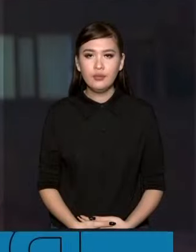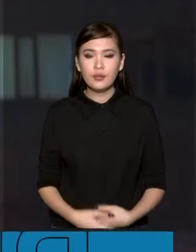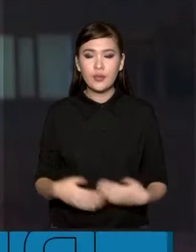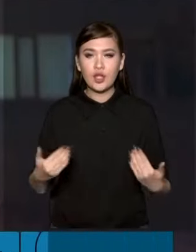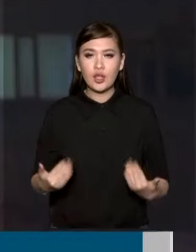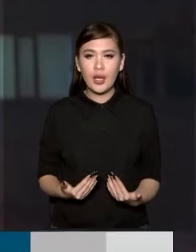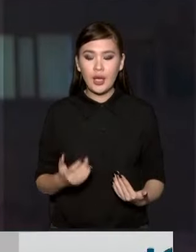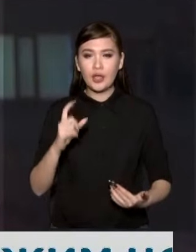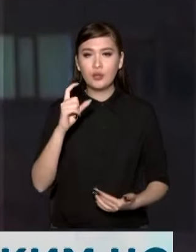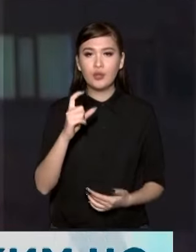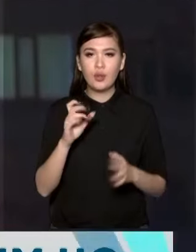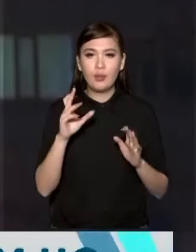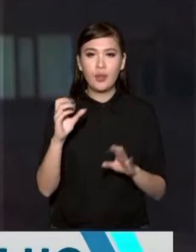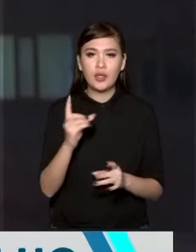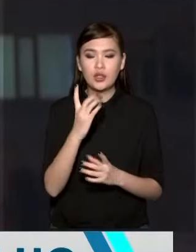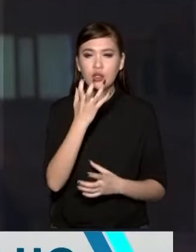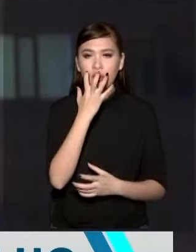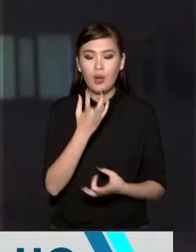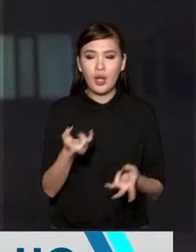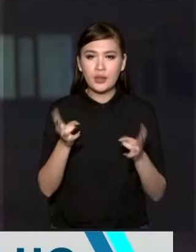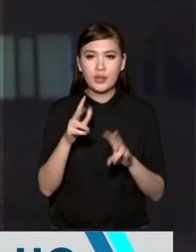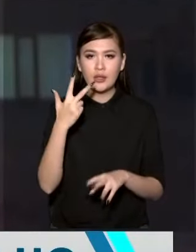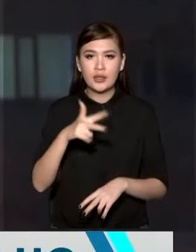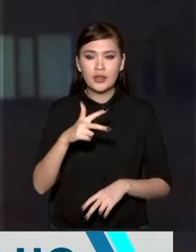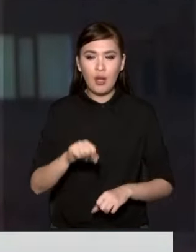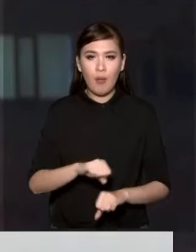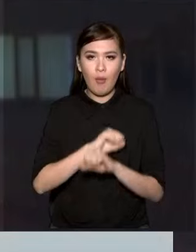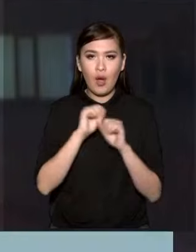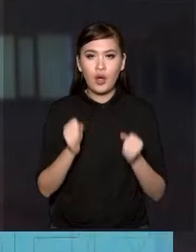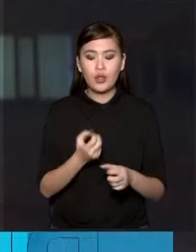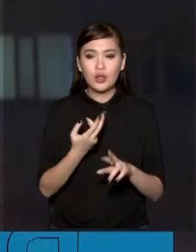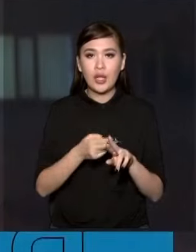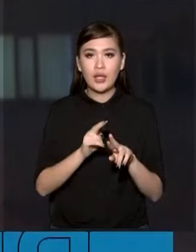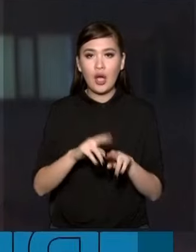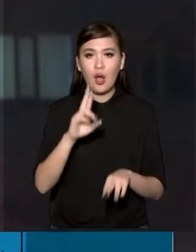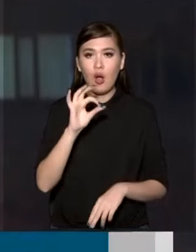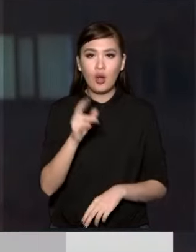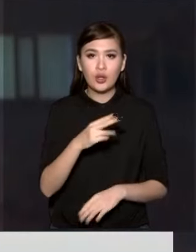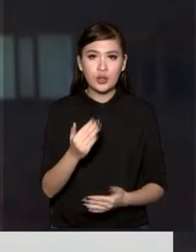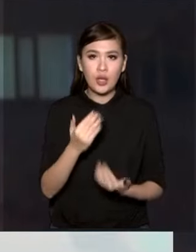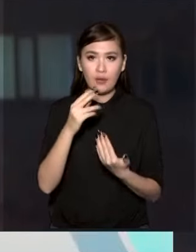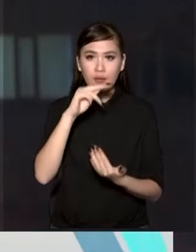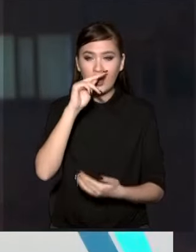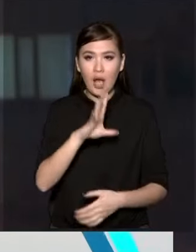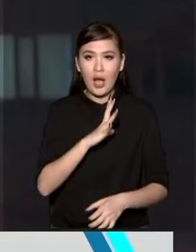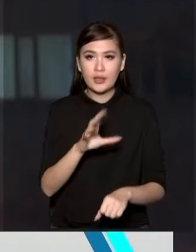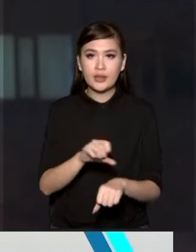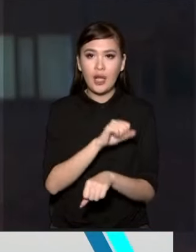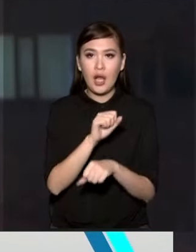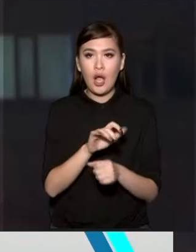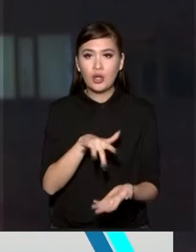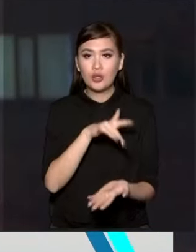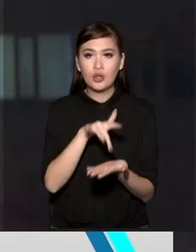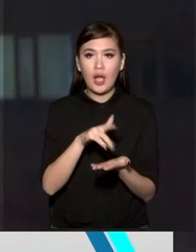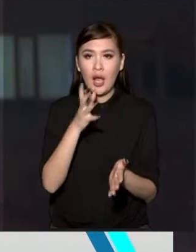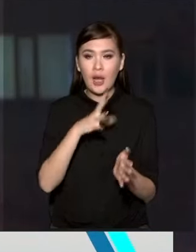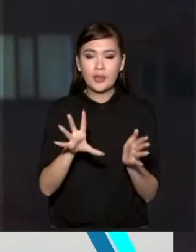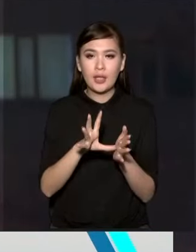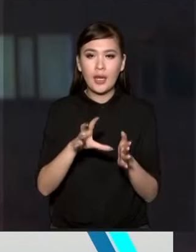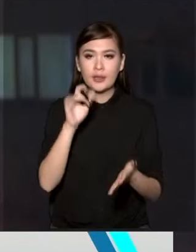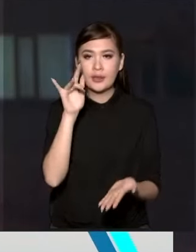Жители Экибастуза остались без тепла в 30-градусный мороз. Виной всему 4 котлоагрегата, которые остановились на городской